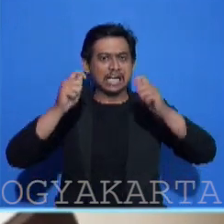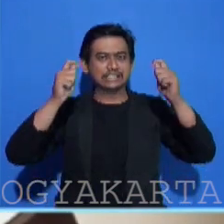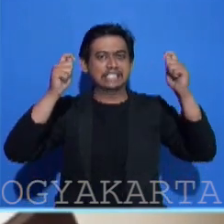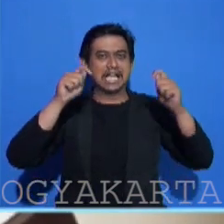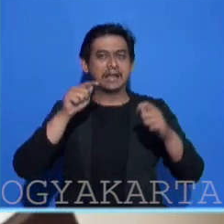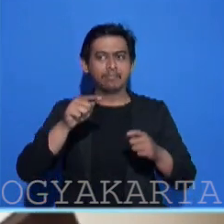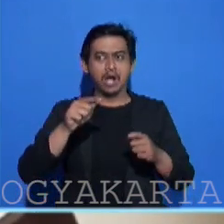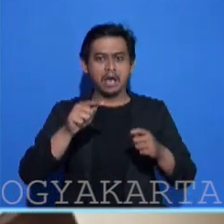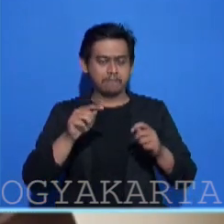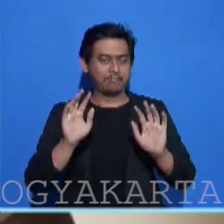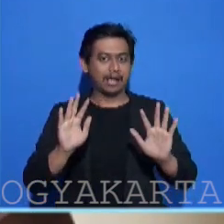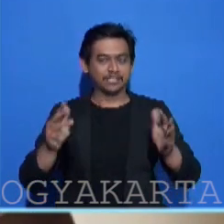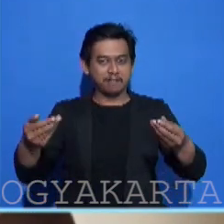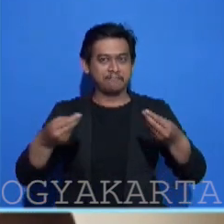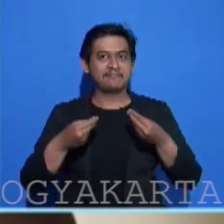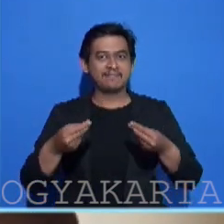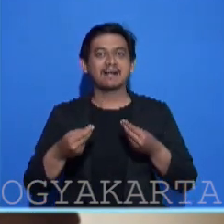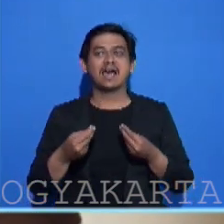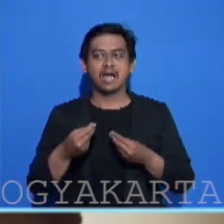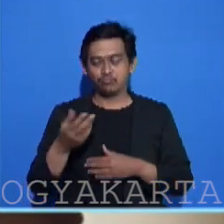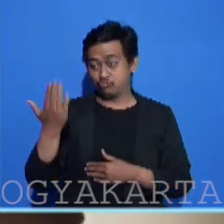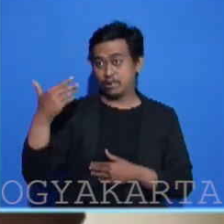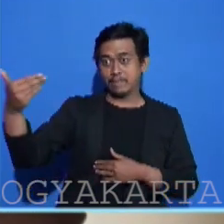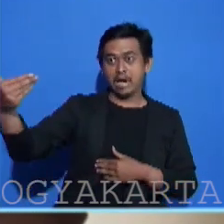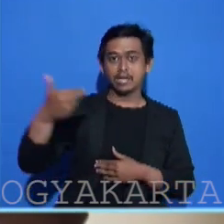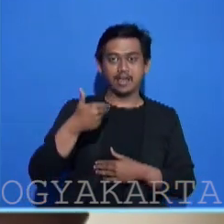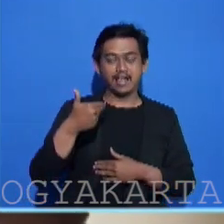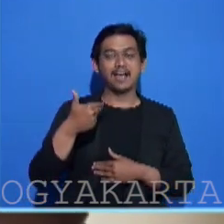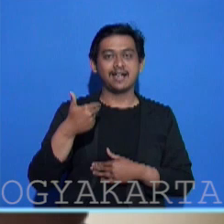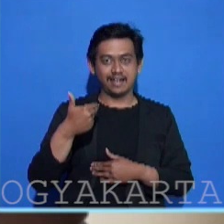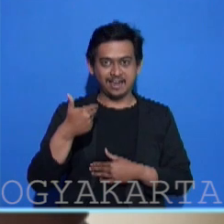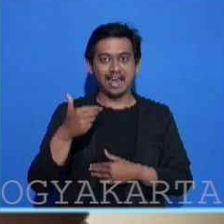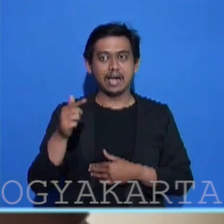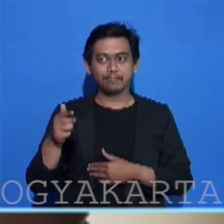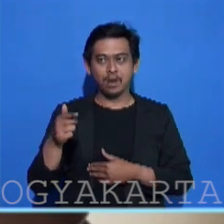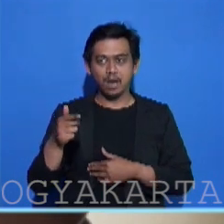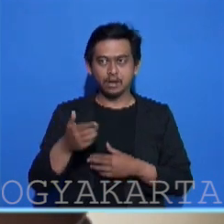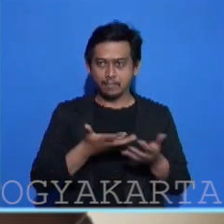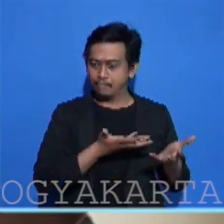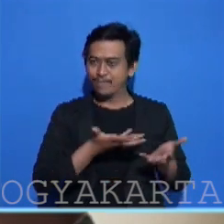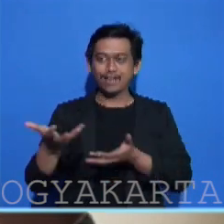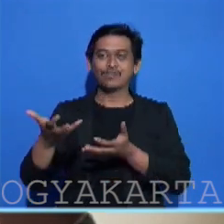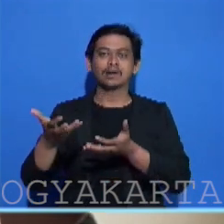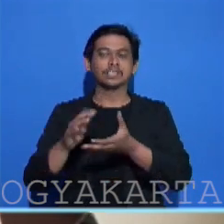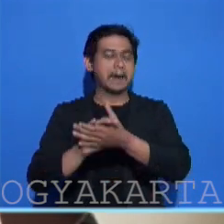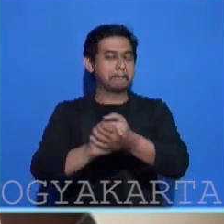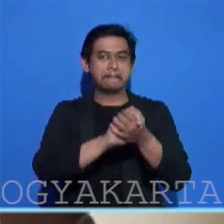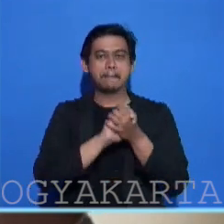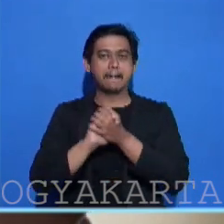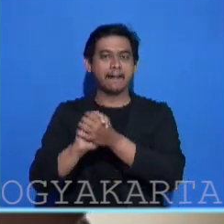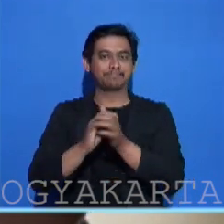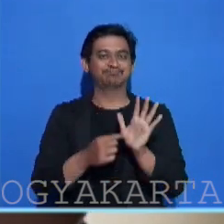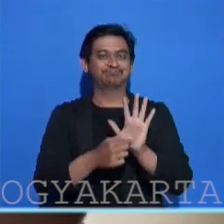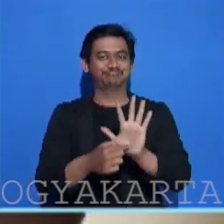sepatu itu ada kunjungan terus pak camat kami pak Umar itu yang membawakan semuanya itu karena dulu bupati juga